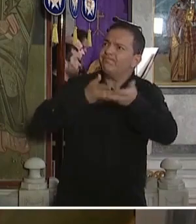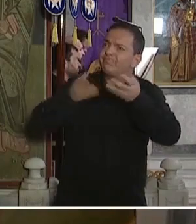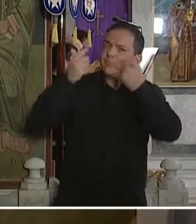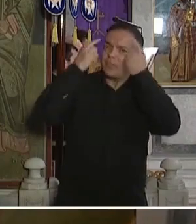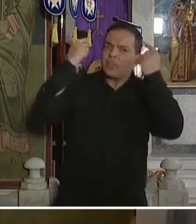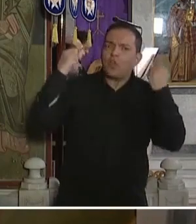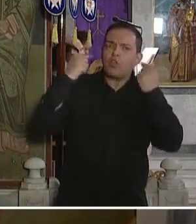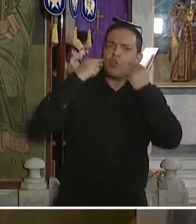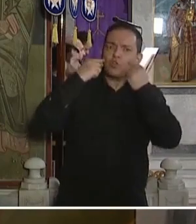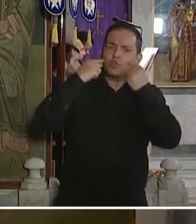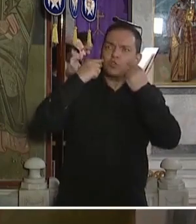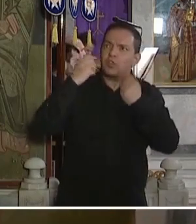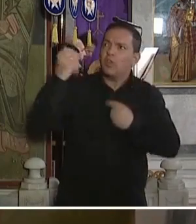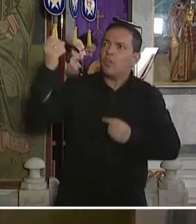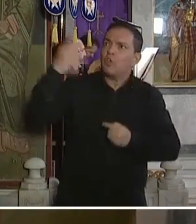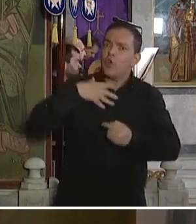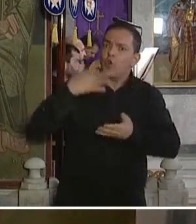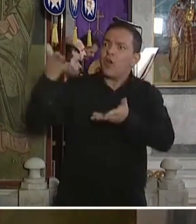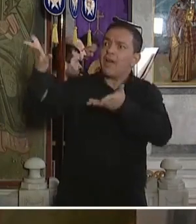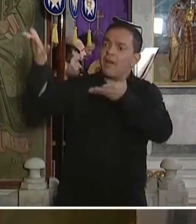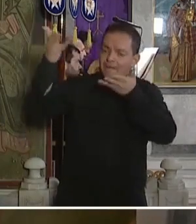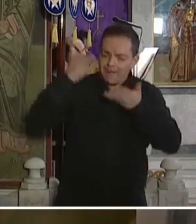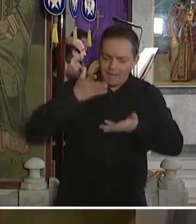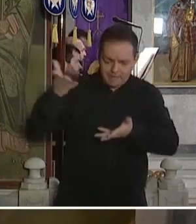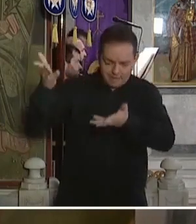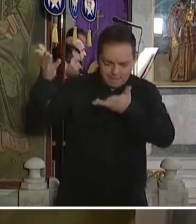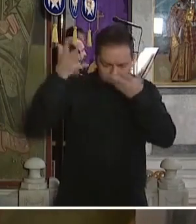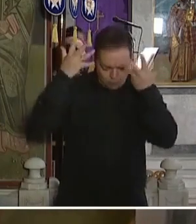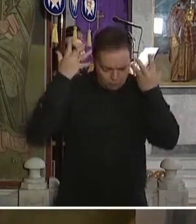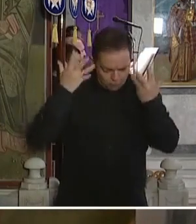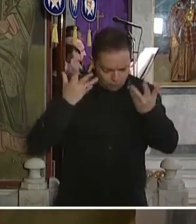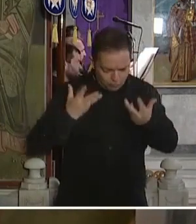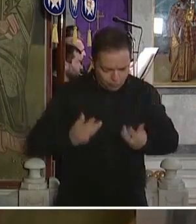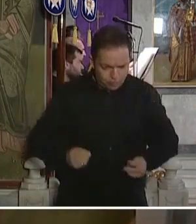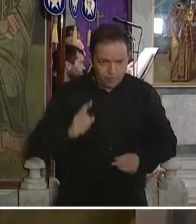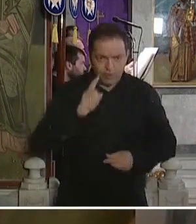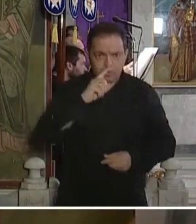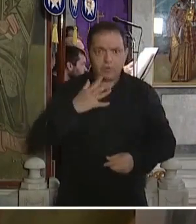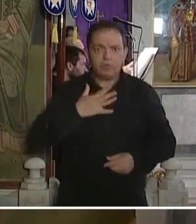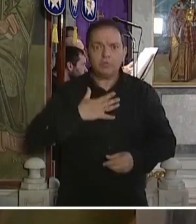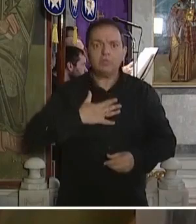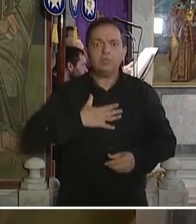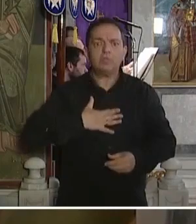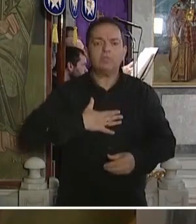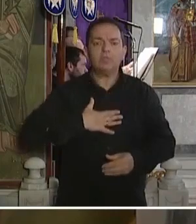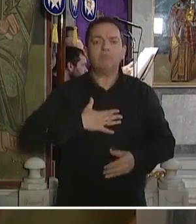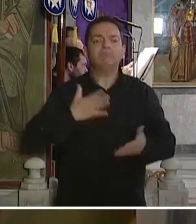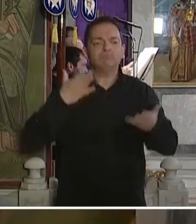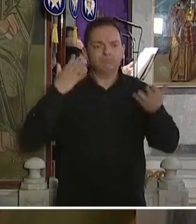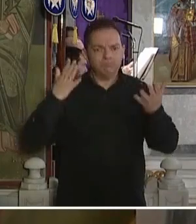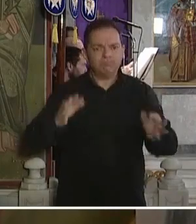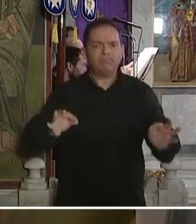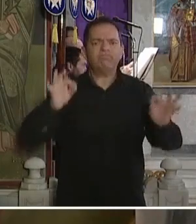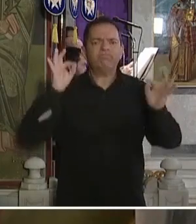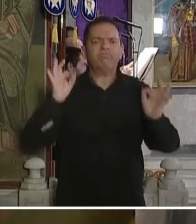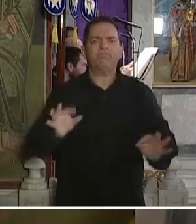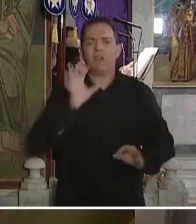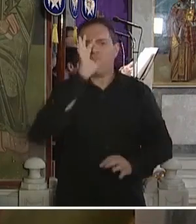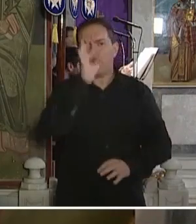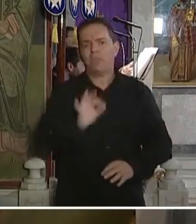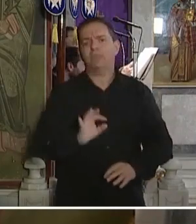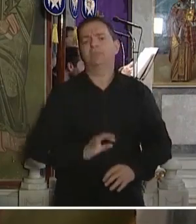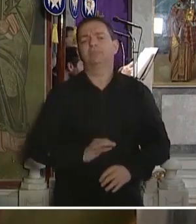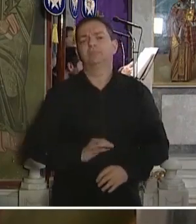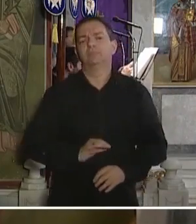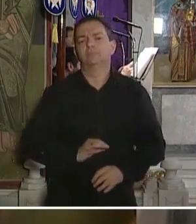υπάρχει η χάρις του Θεού μέσα στη ζωή μας, και τότε η ζωή μας να έχει σημεία. Για να γίνει